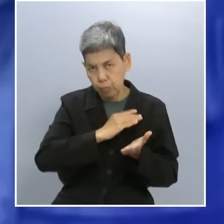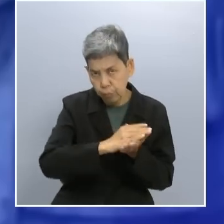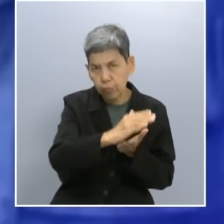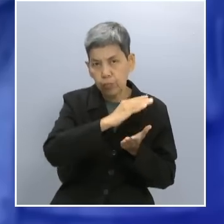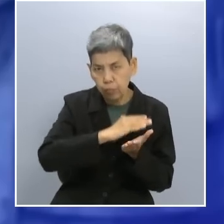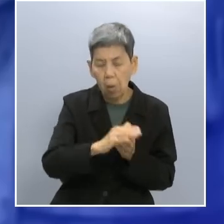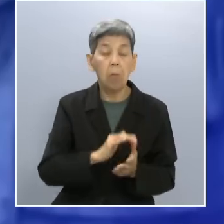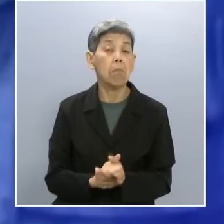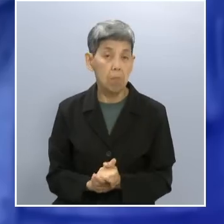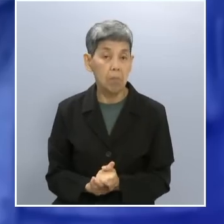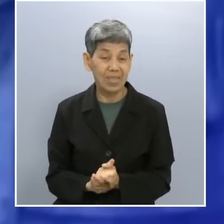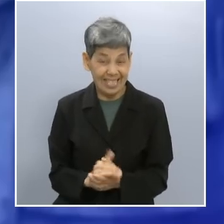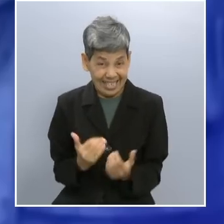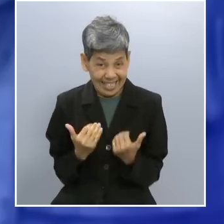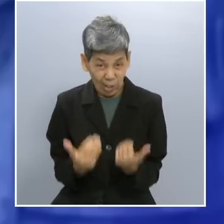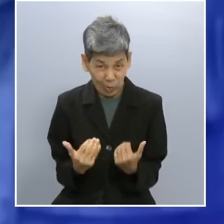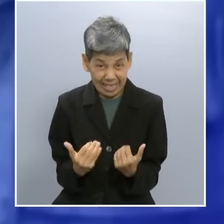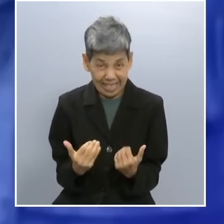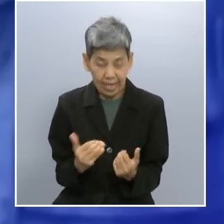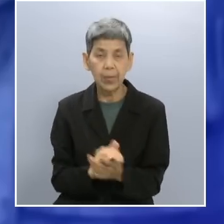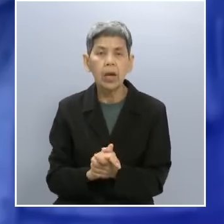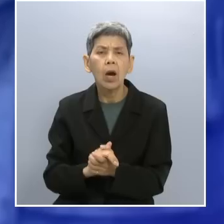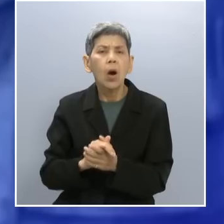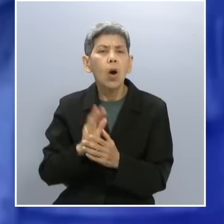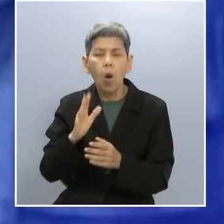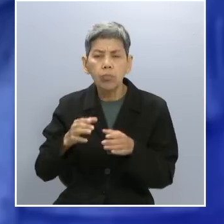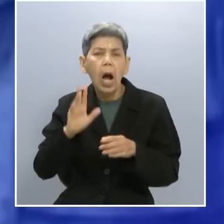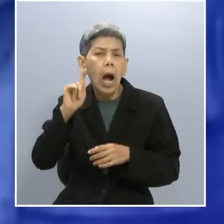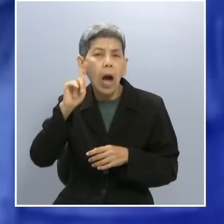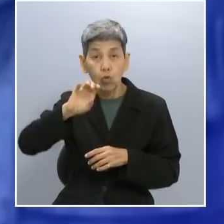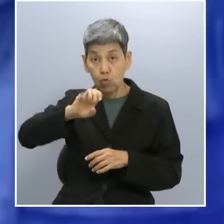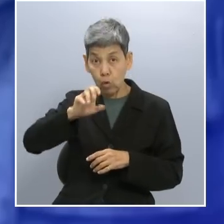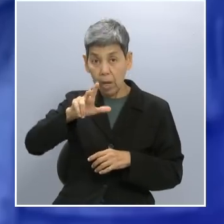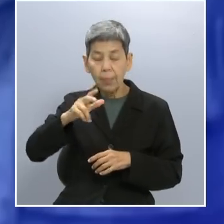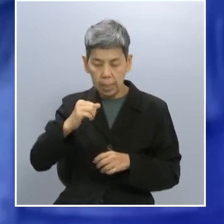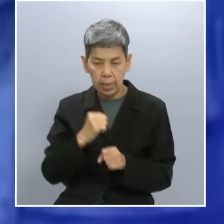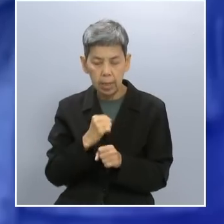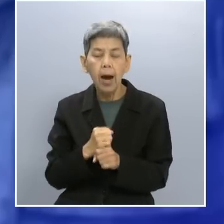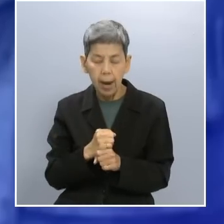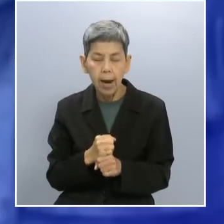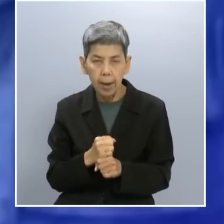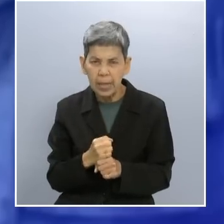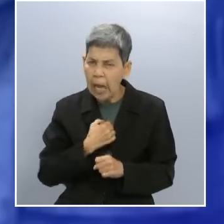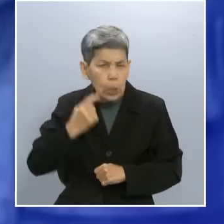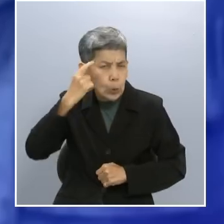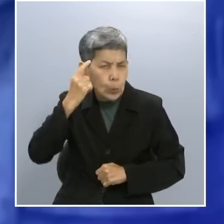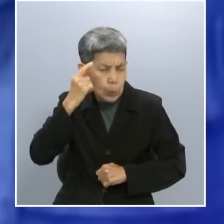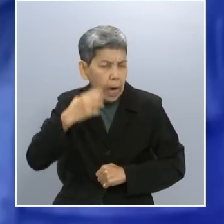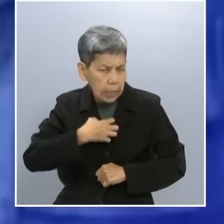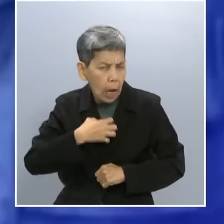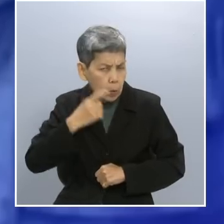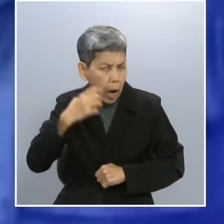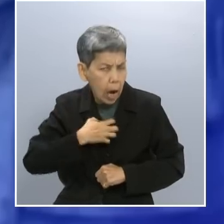ล่าสุดคุณผู้ชมครับทั้งฝั่งของทีมข่าวของเรานะฮะก็สาระนะครับอยากจะรู้เรื่องนี้เหลือเกิน